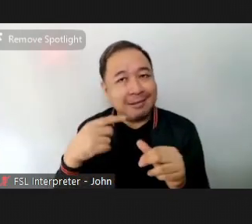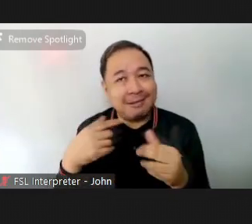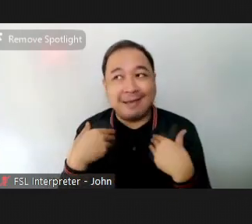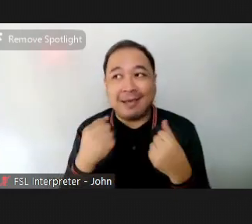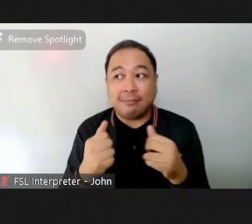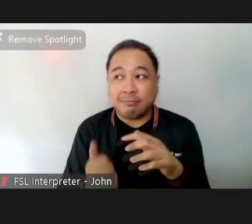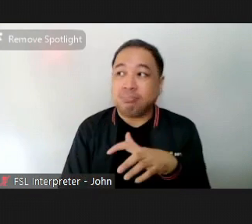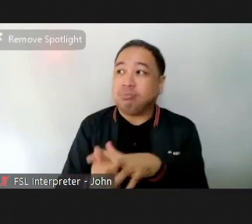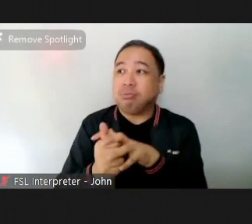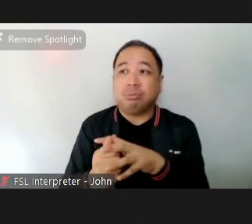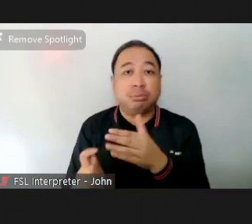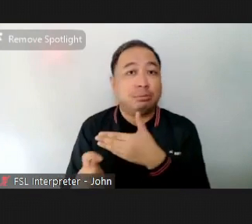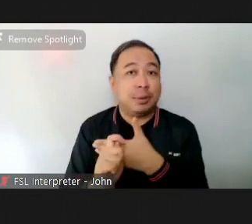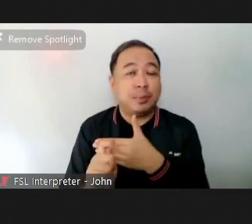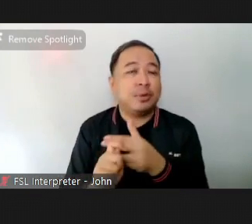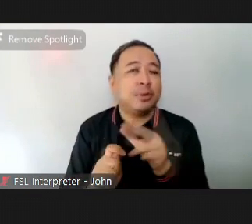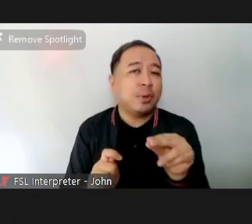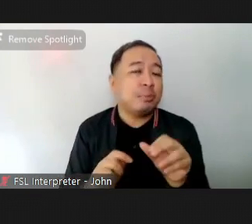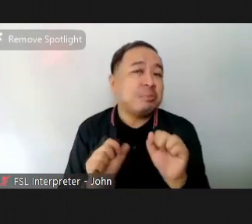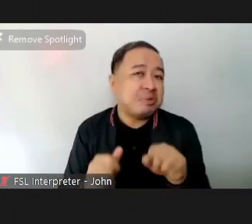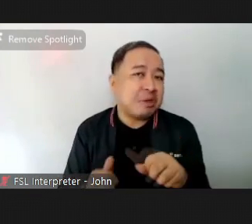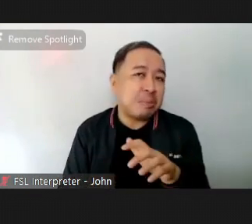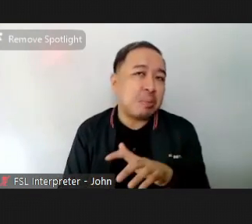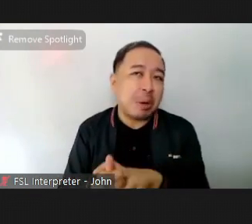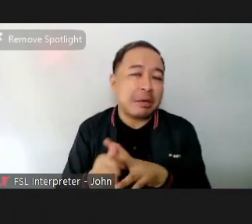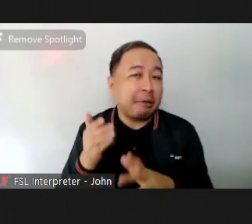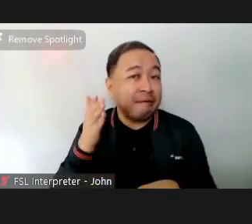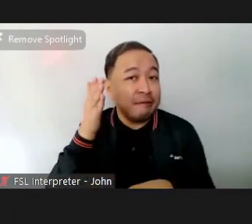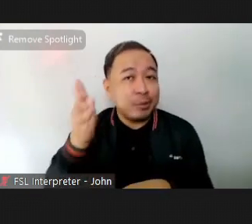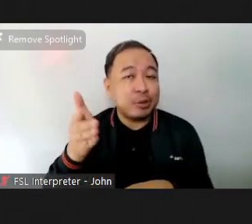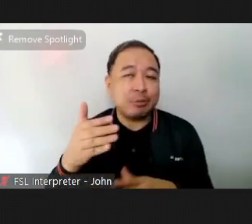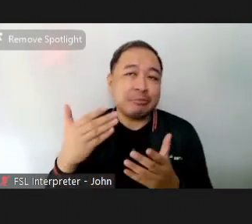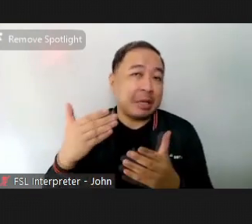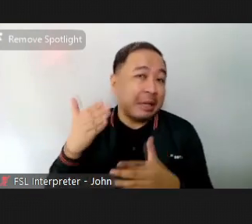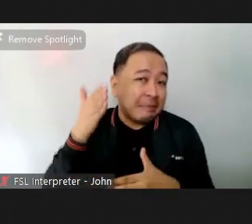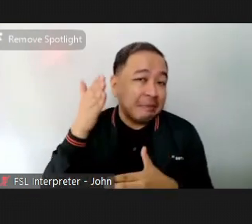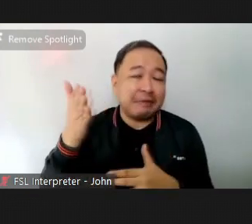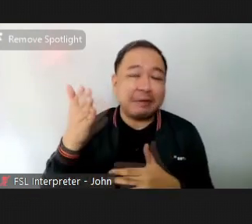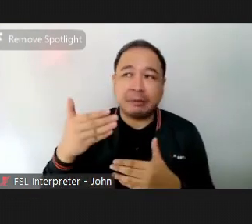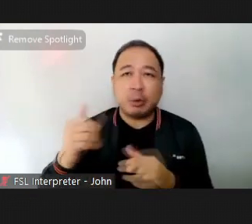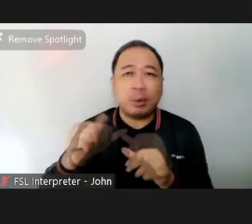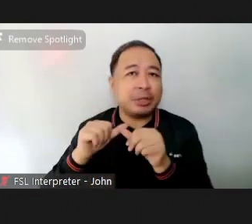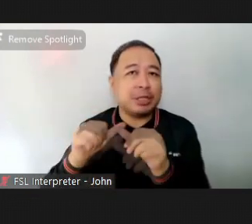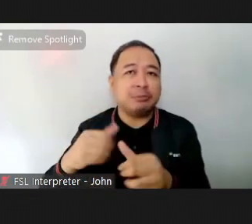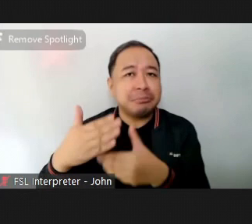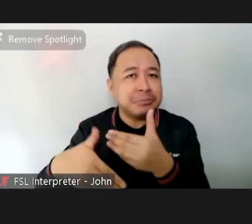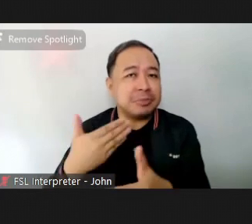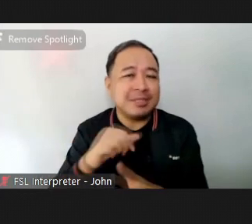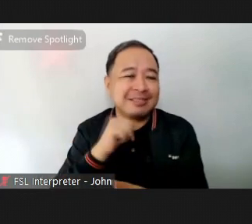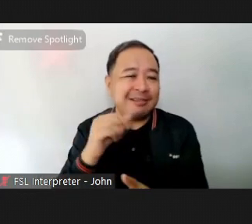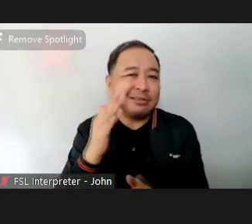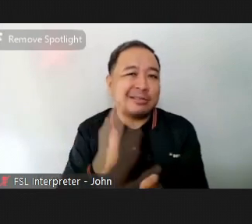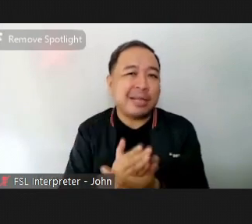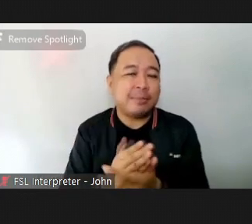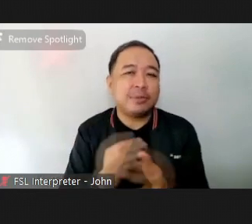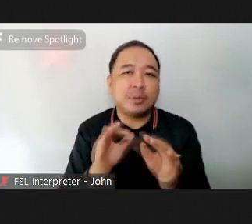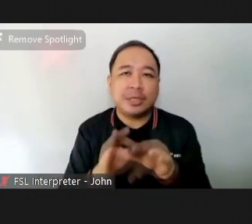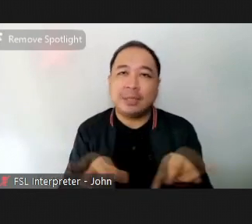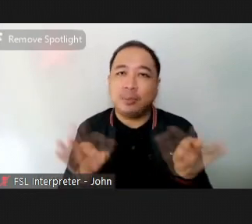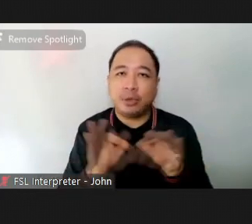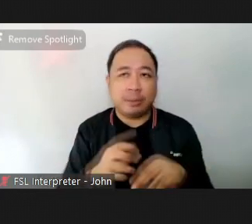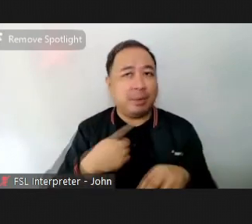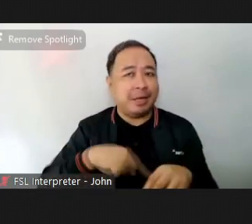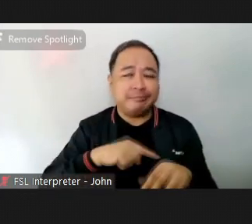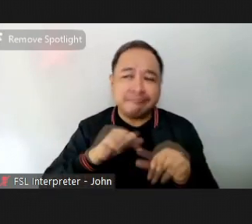lilitaw, hindi naman ganun, di ba? Maaari siyang lumitaw pa sa future at sa mga susunod pang henerasyon, no? Hindi natatapos yung mental health. So dapat hindi rin tayo natatapos